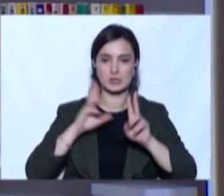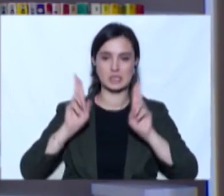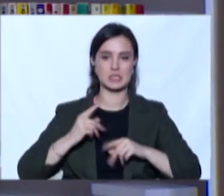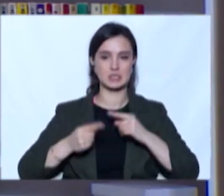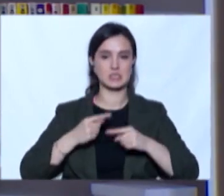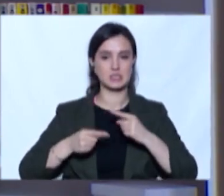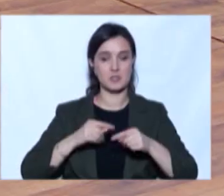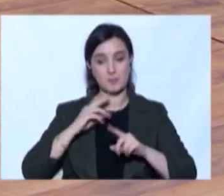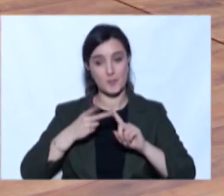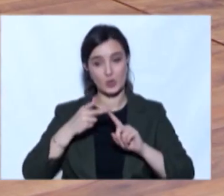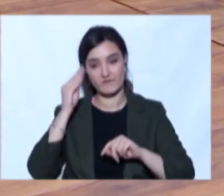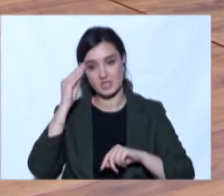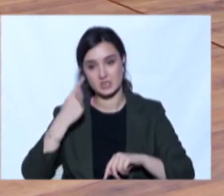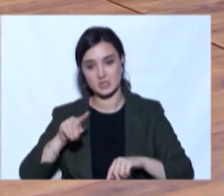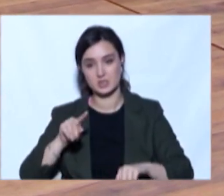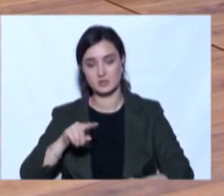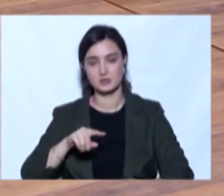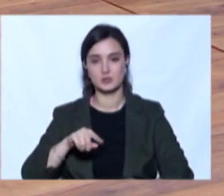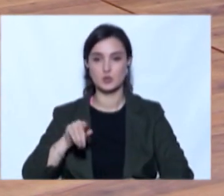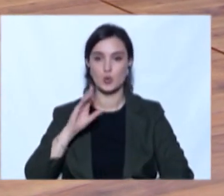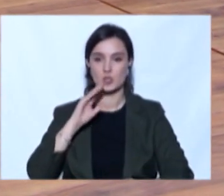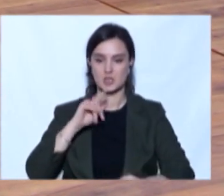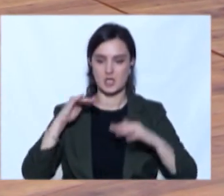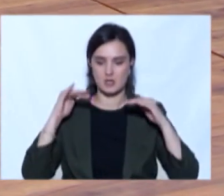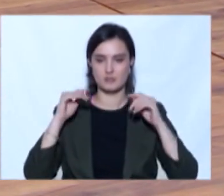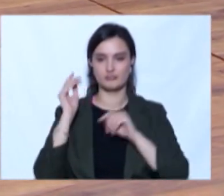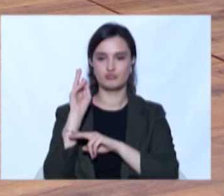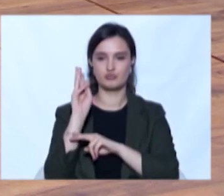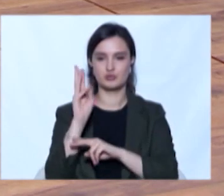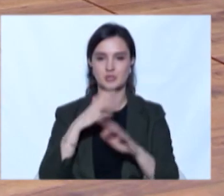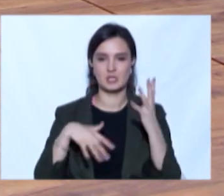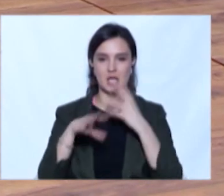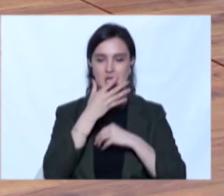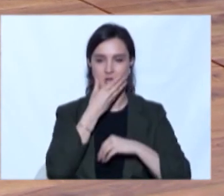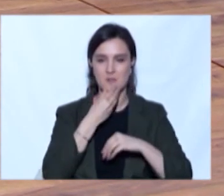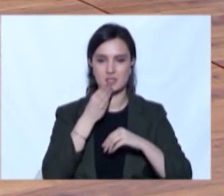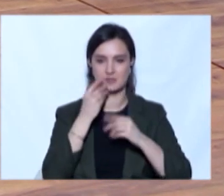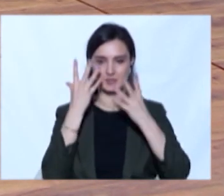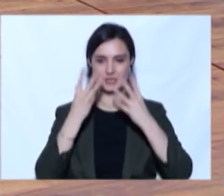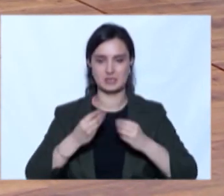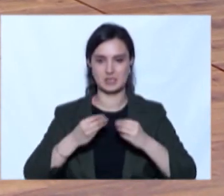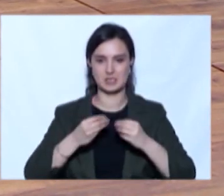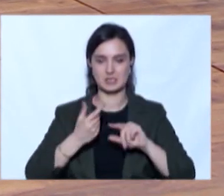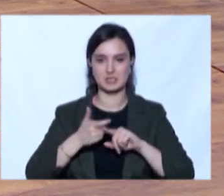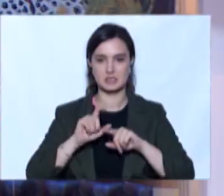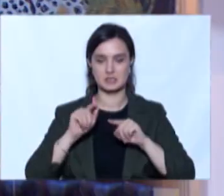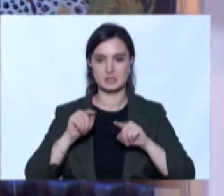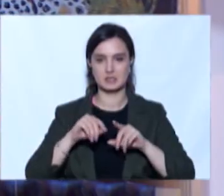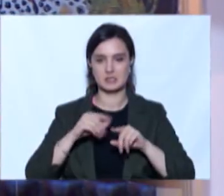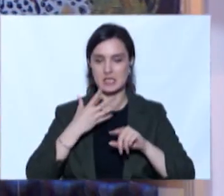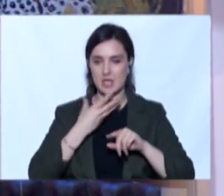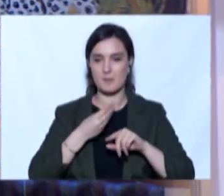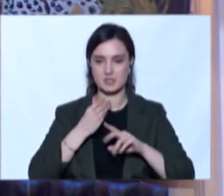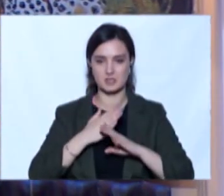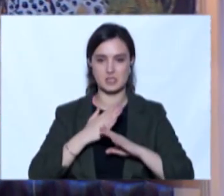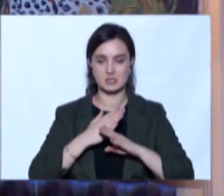როდესაც ანუ გამოდიოდნენ და ალამაზებდნენ თქვა აი დღეს და მართლაც ძალიან ლამაზი